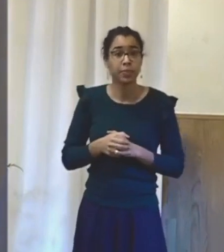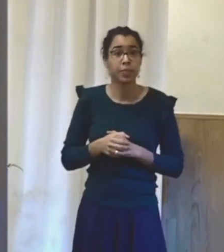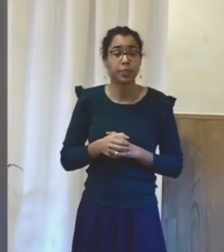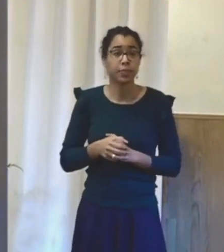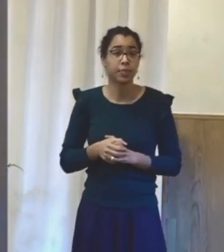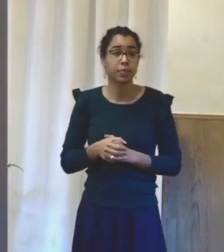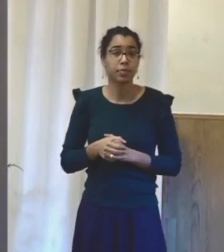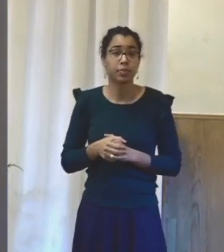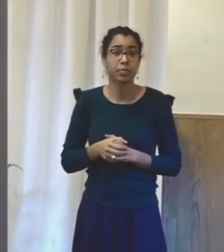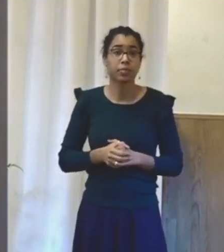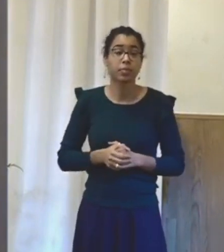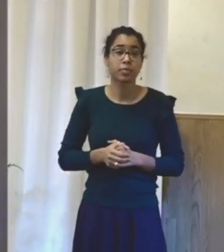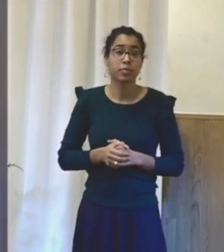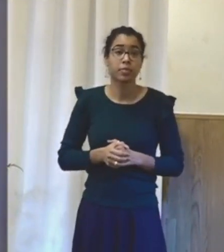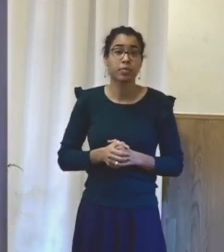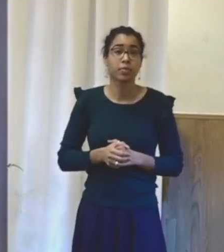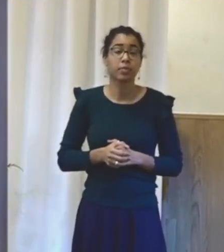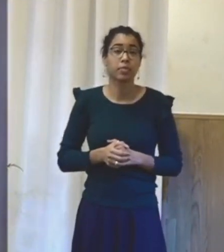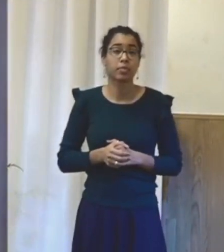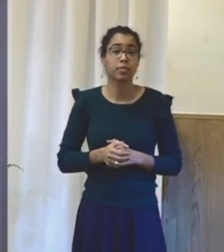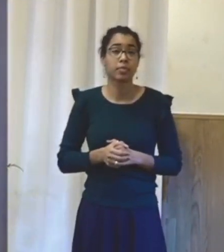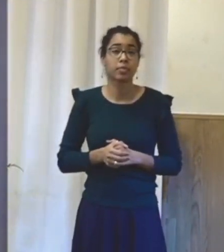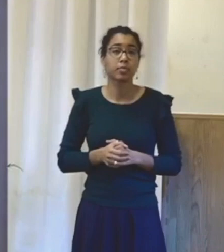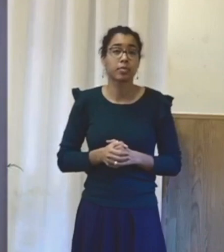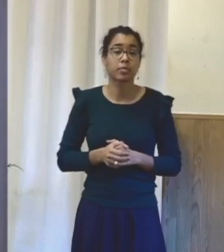Et vous savez,